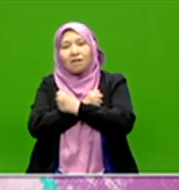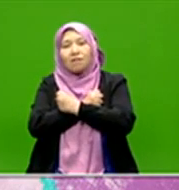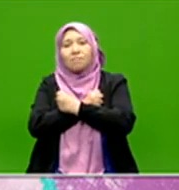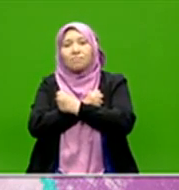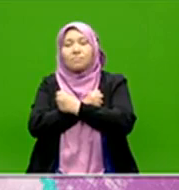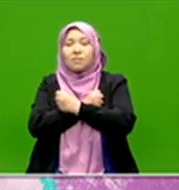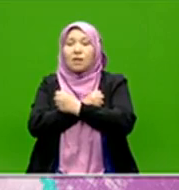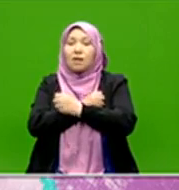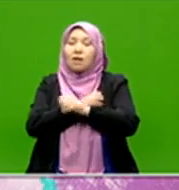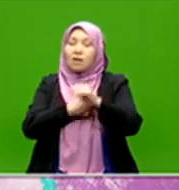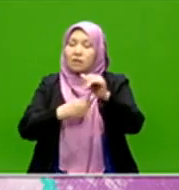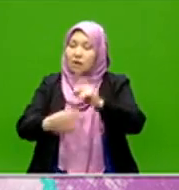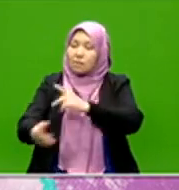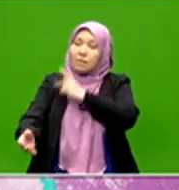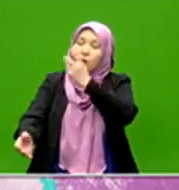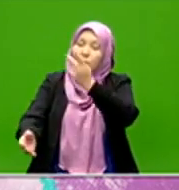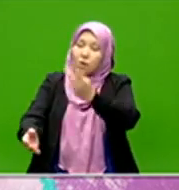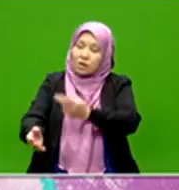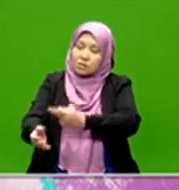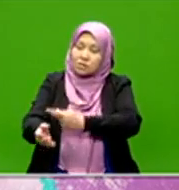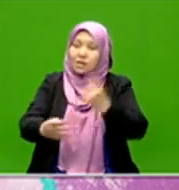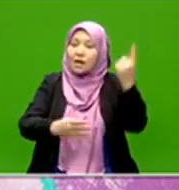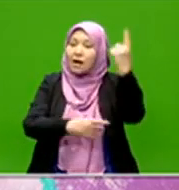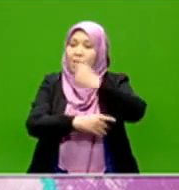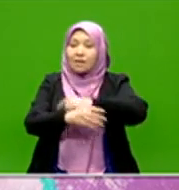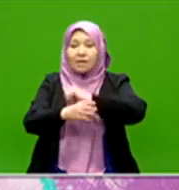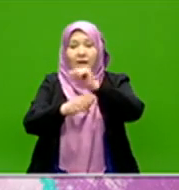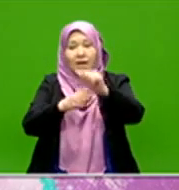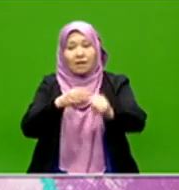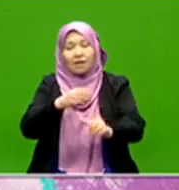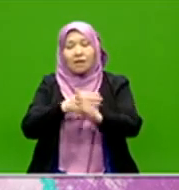Ar-Rahmanir-Rahim Maliki